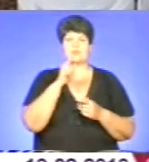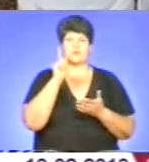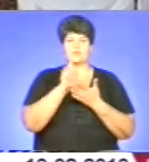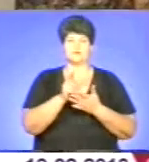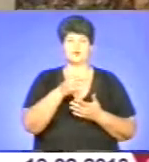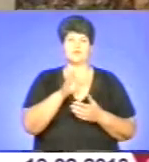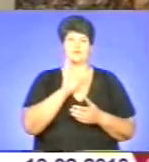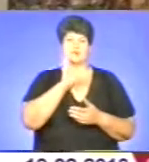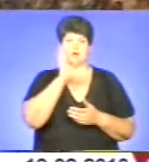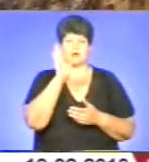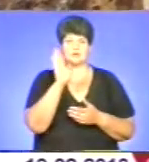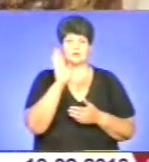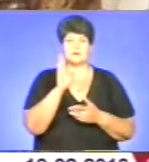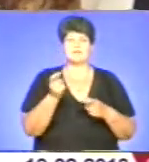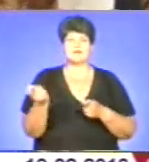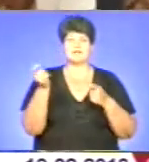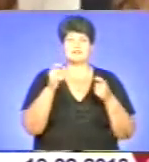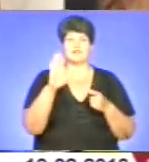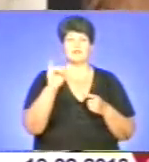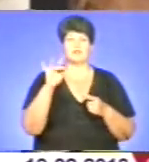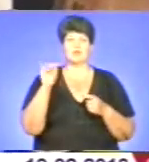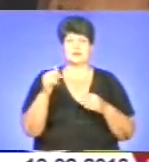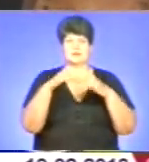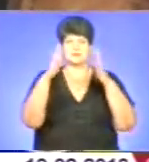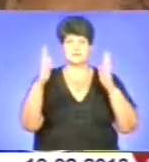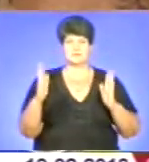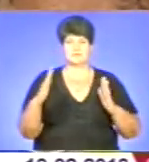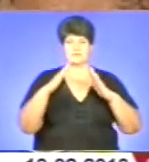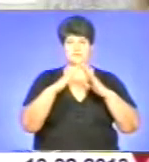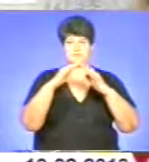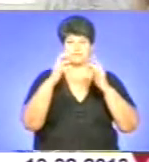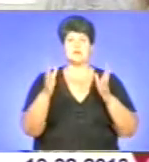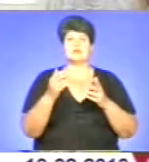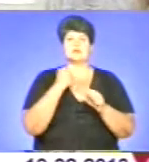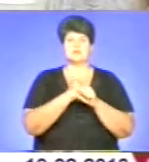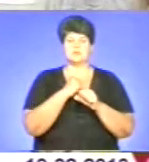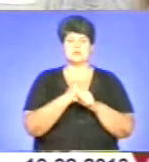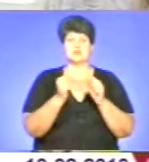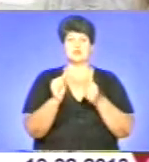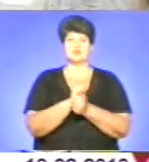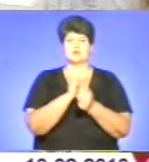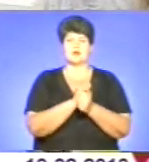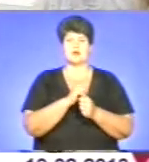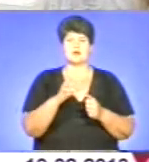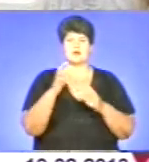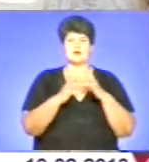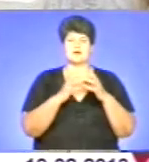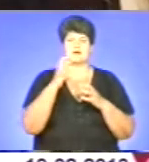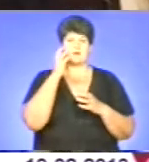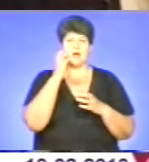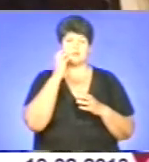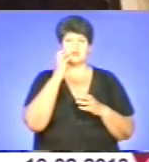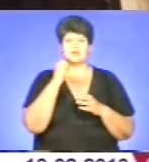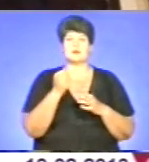видів меду несторчуки привезли вулики дупляки виготовлені із сухої яблуні всередині вимащені бджолиним воском